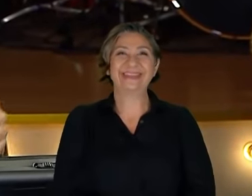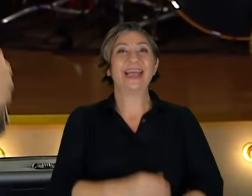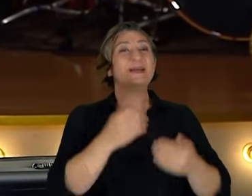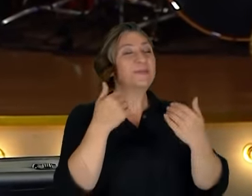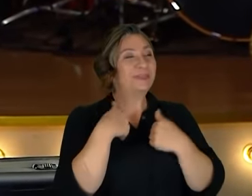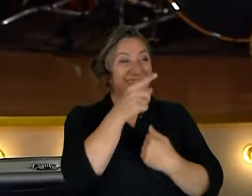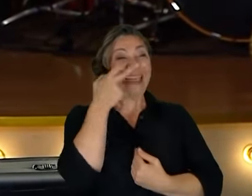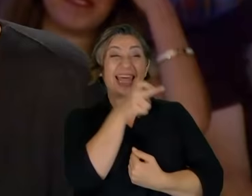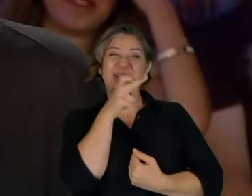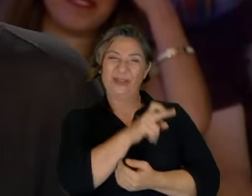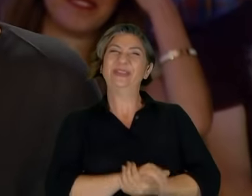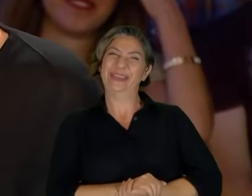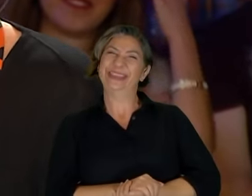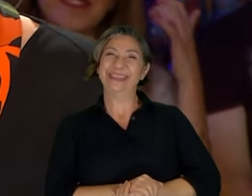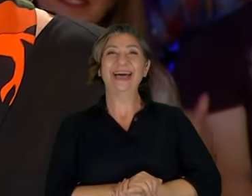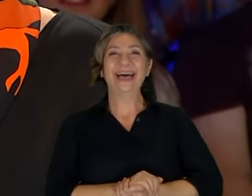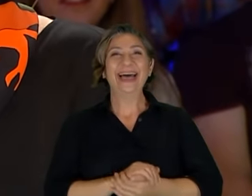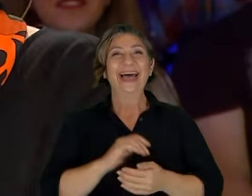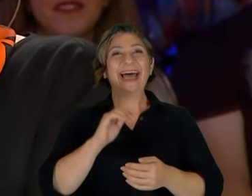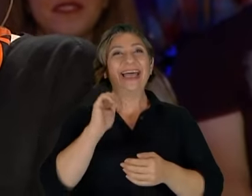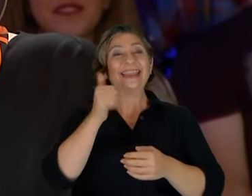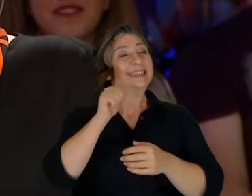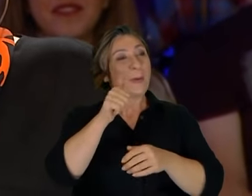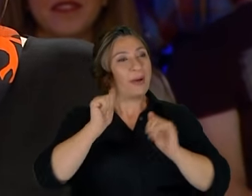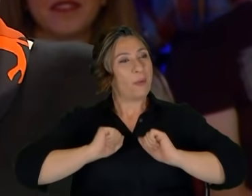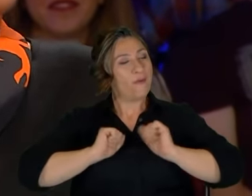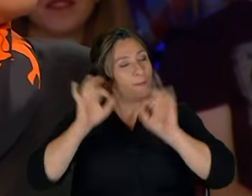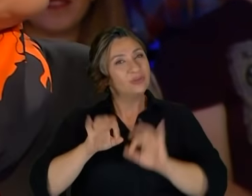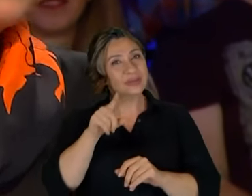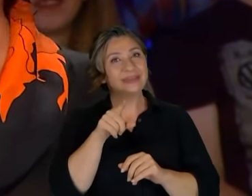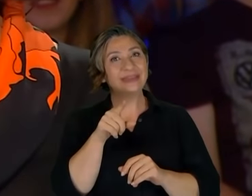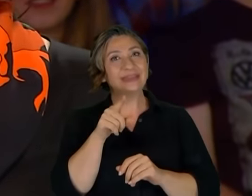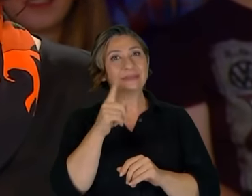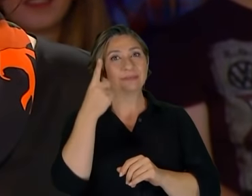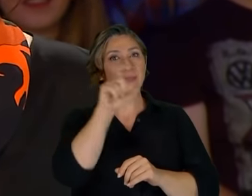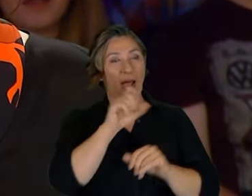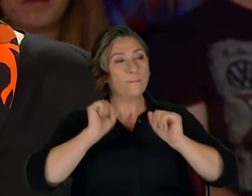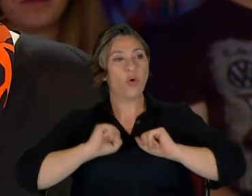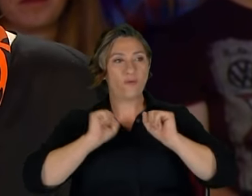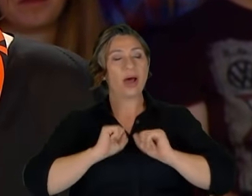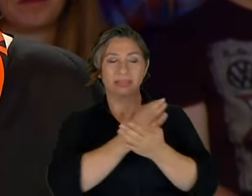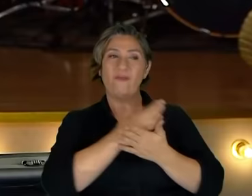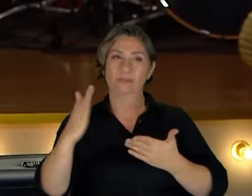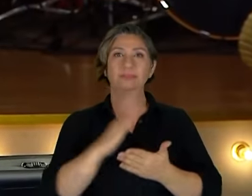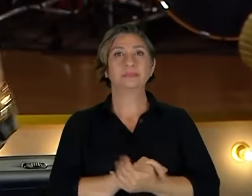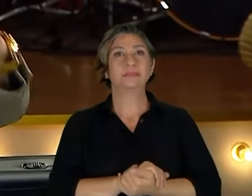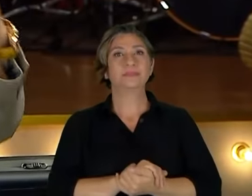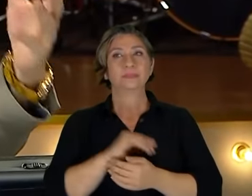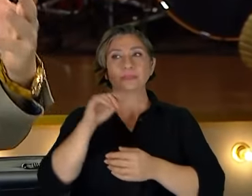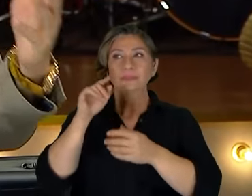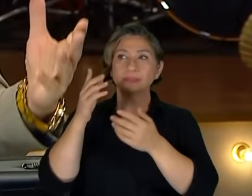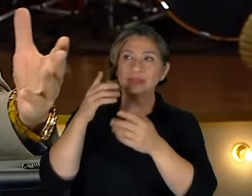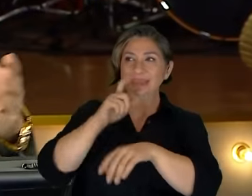Biz sizi kandırıyoruz. Evet. Peki ne kadar zamandır prova yapıyorsunuz? Bir aydır evet. Bir aydır. Böyle